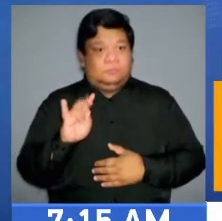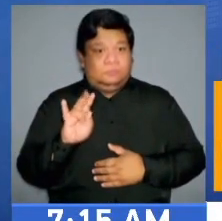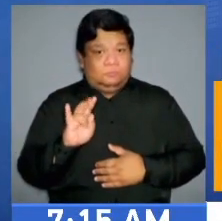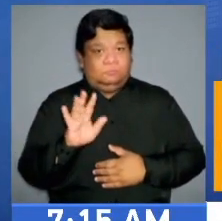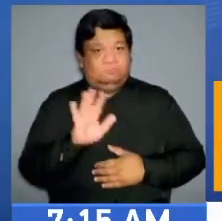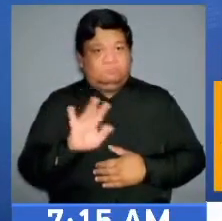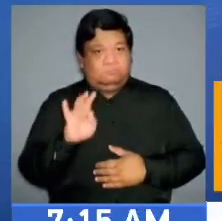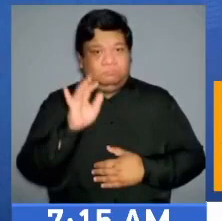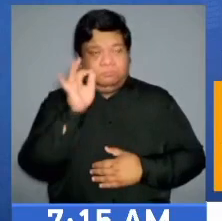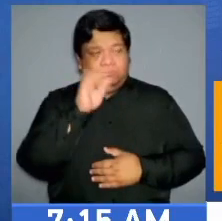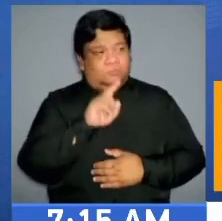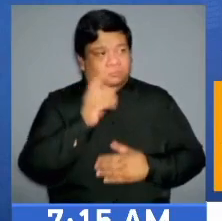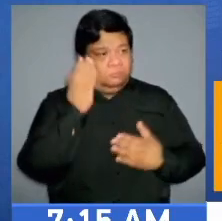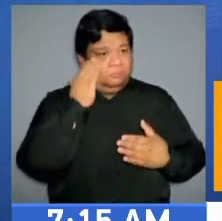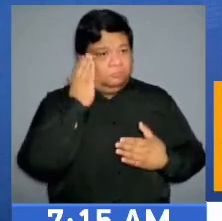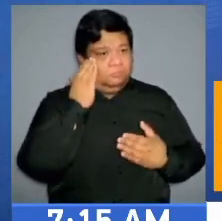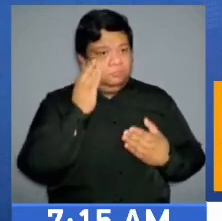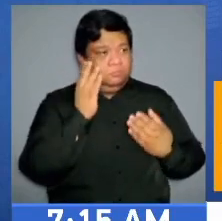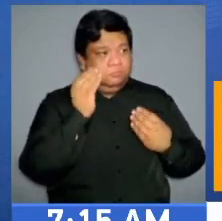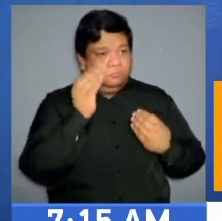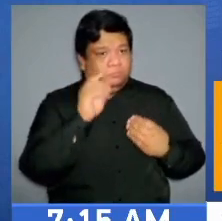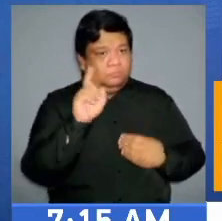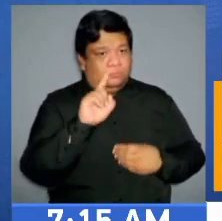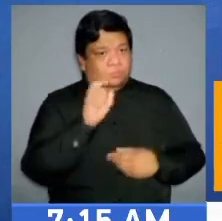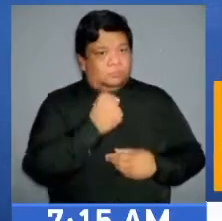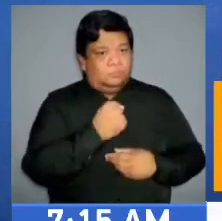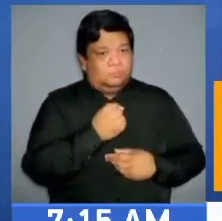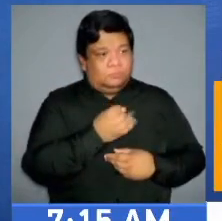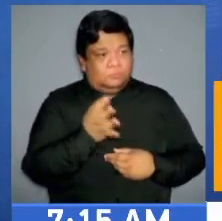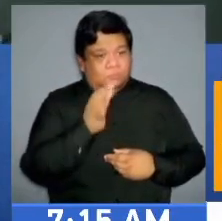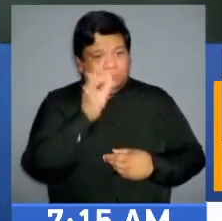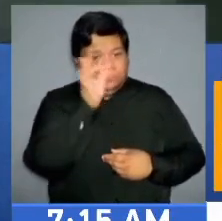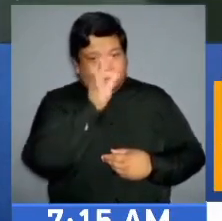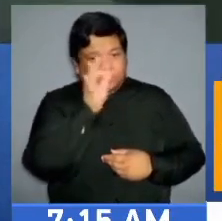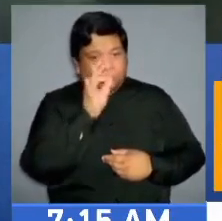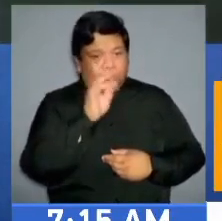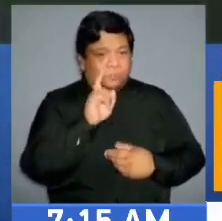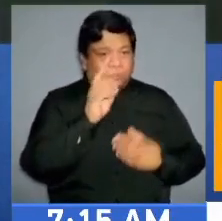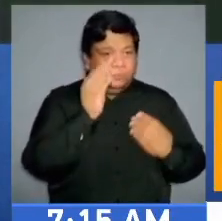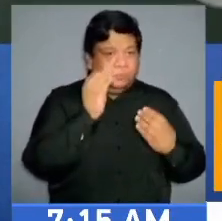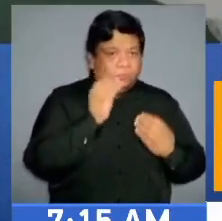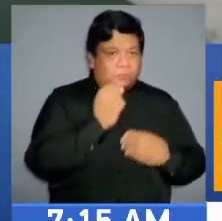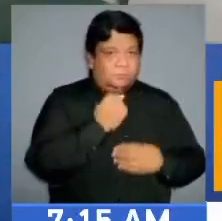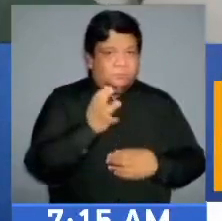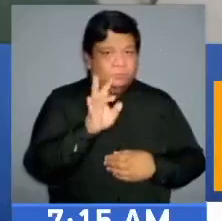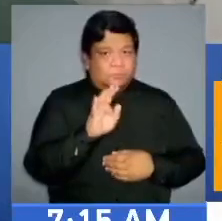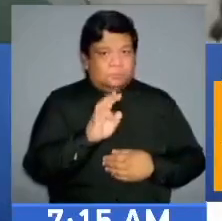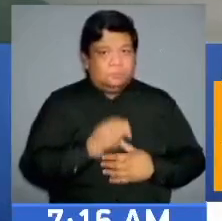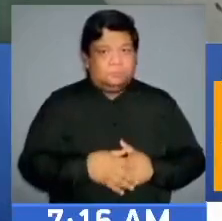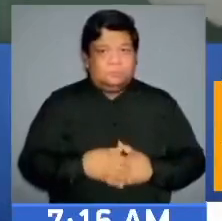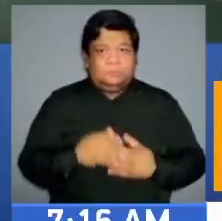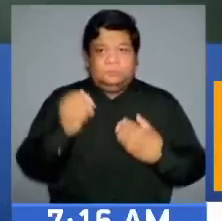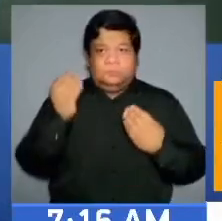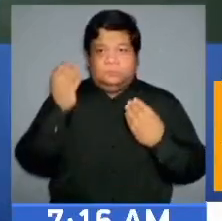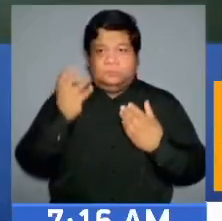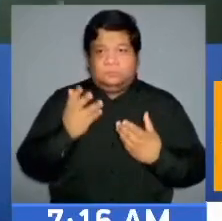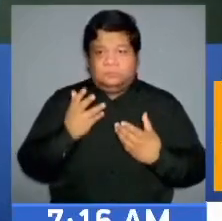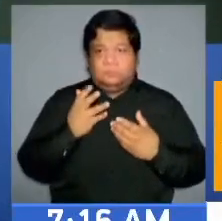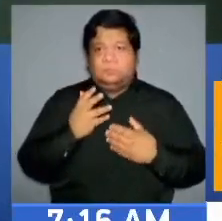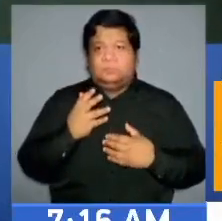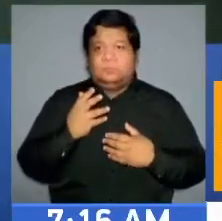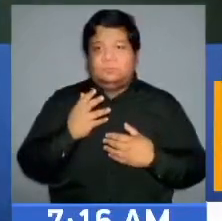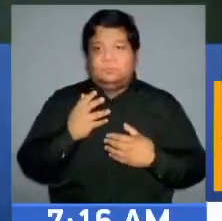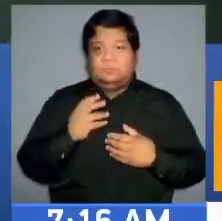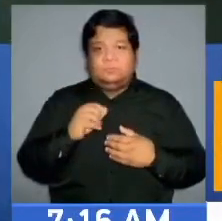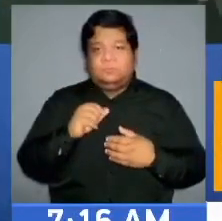na Pilipino na to? Ang umabot lang sa atin, sinabi ng mga humuli na wala silang sasaktan na foreign